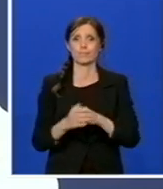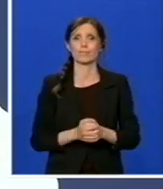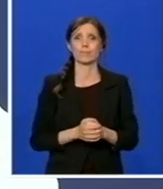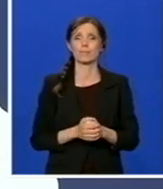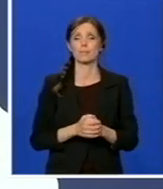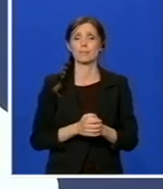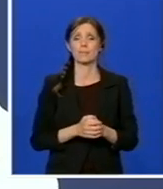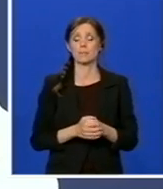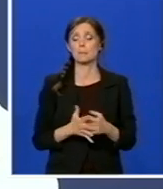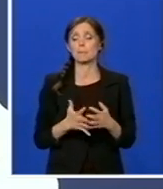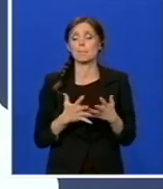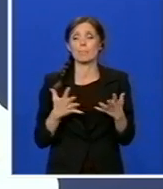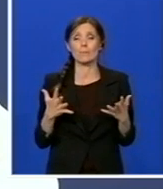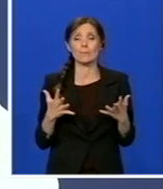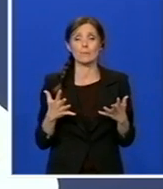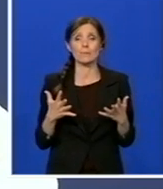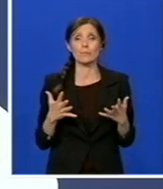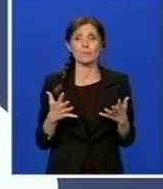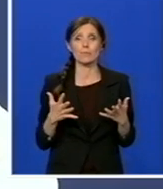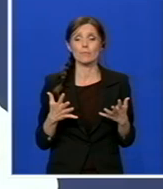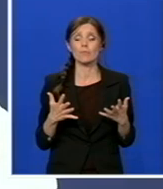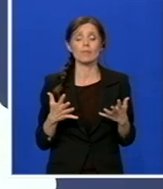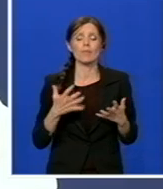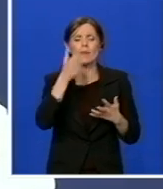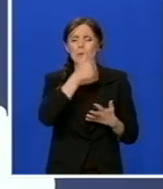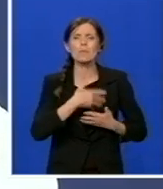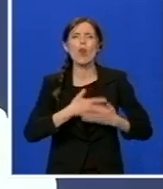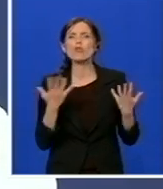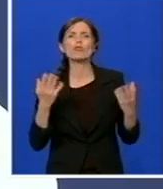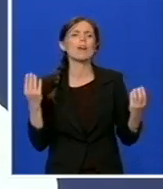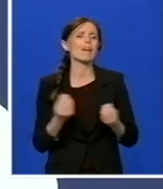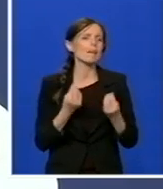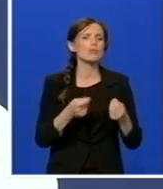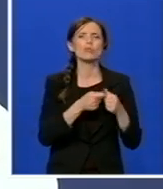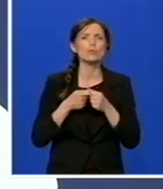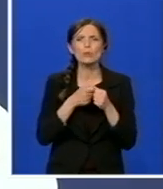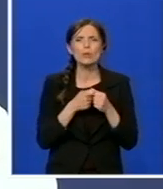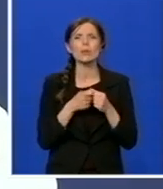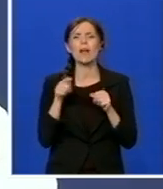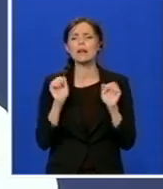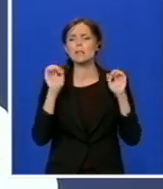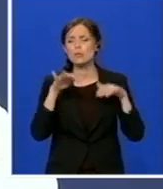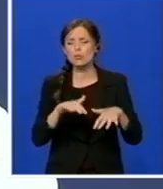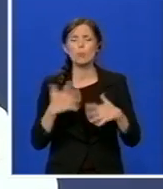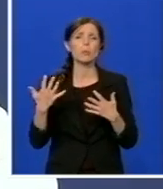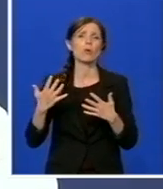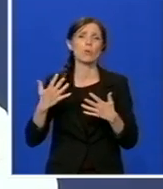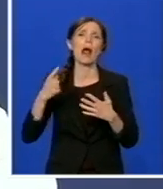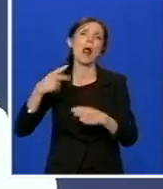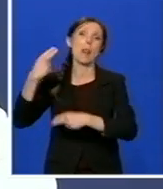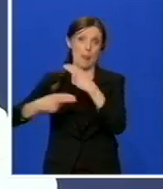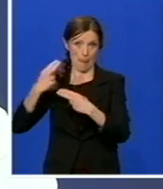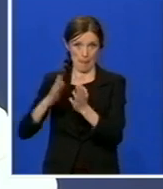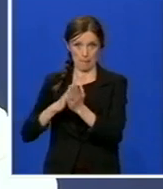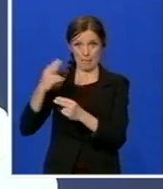god da se skupovi organizuju, na otvorenom prostoru zna se